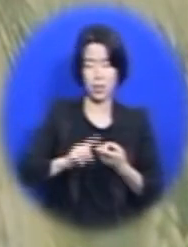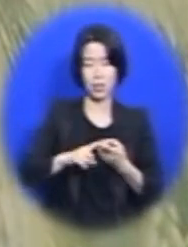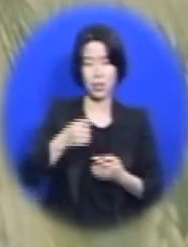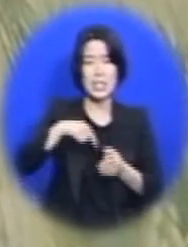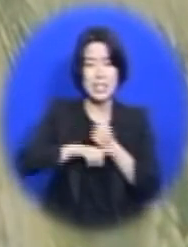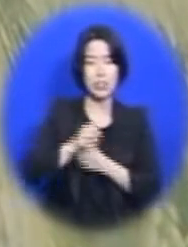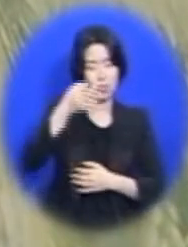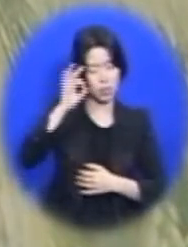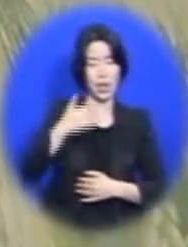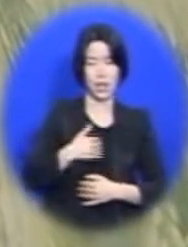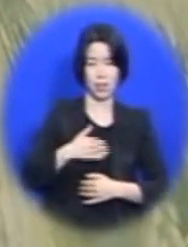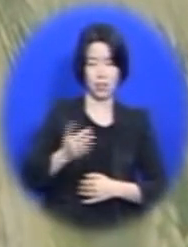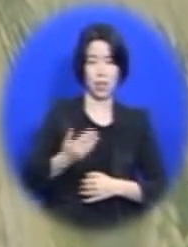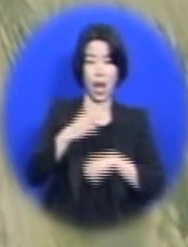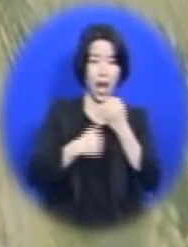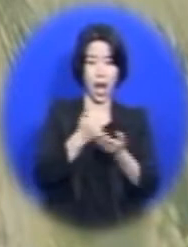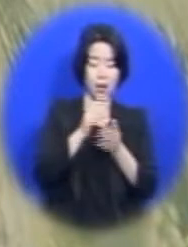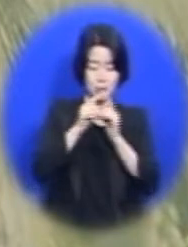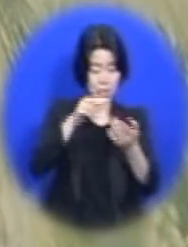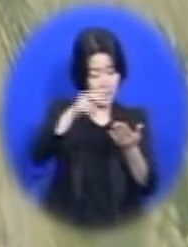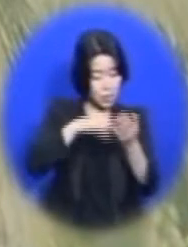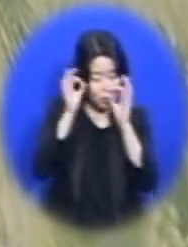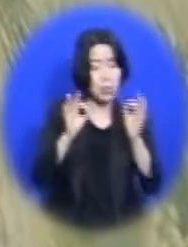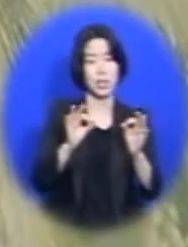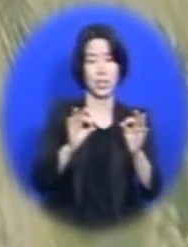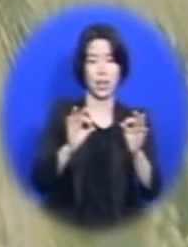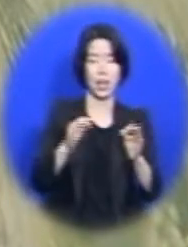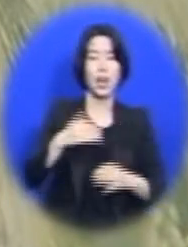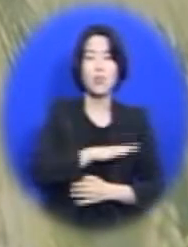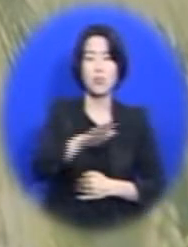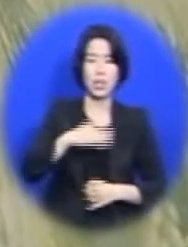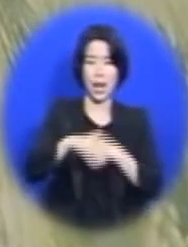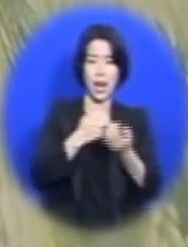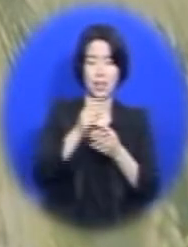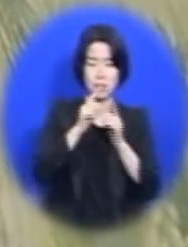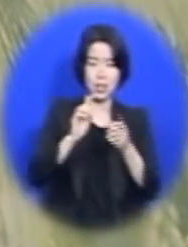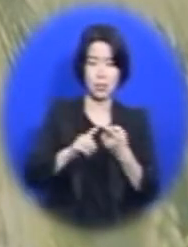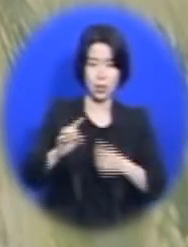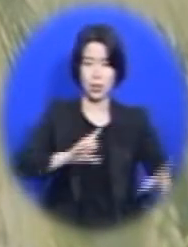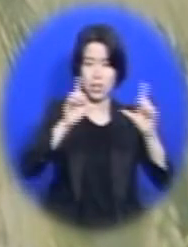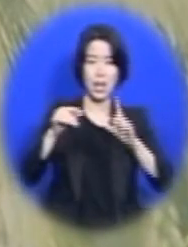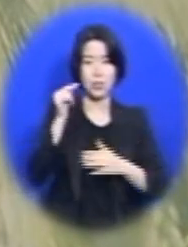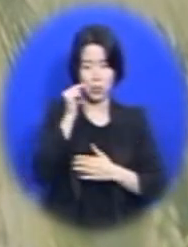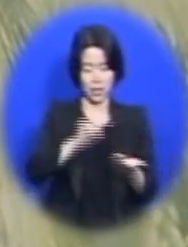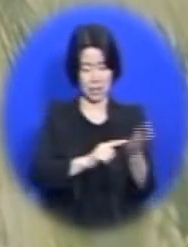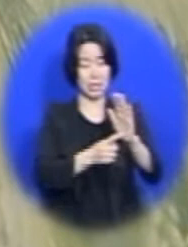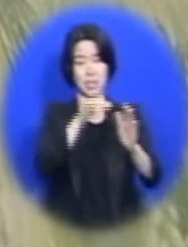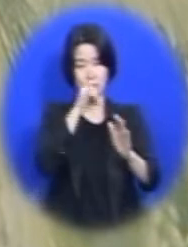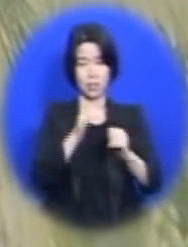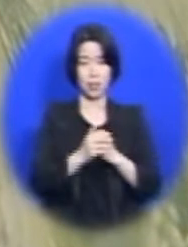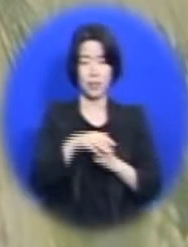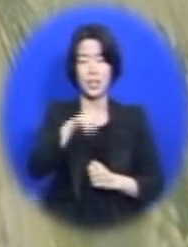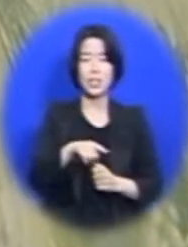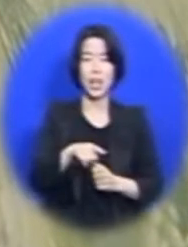겁니다. 하나님의 말씀을 읽어보니까 우리가 하나님의 말씀대로 살지 못했던 것이 드러나요.